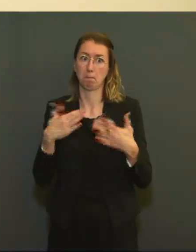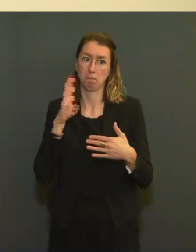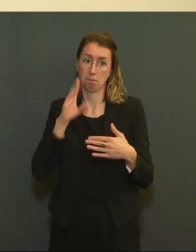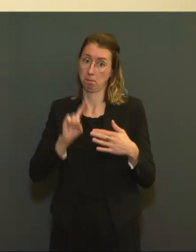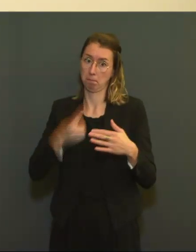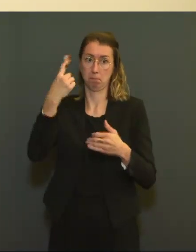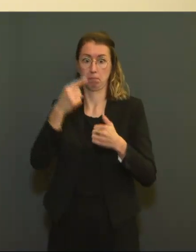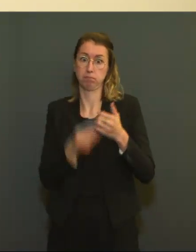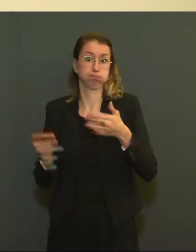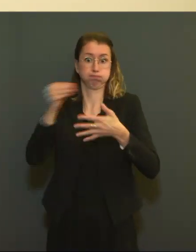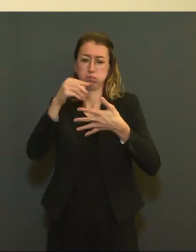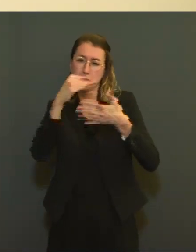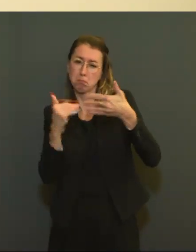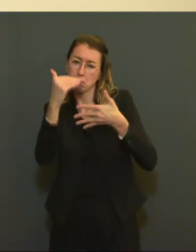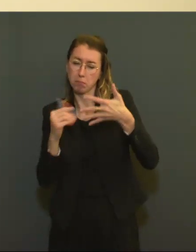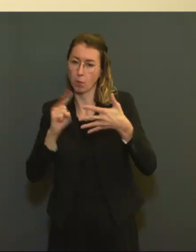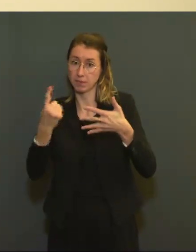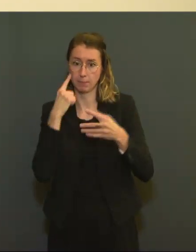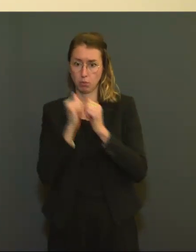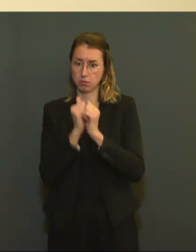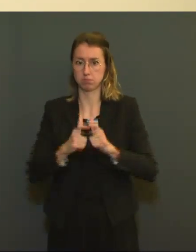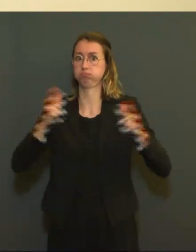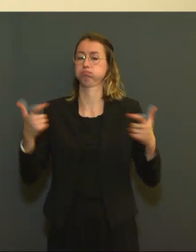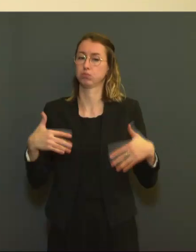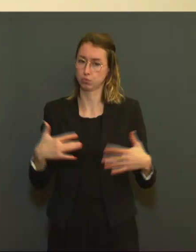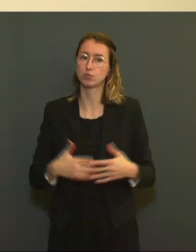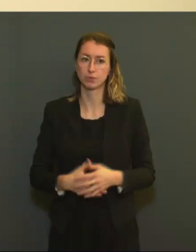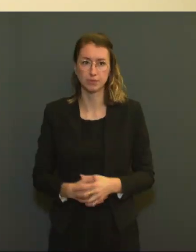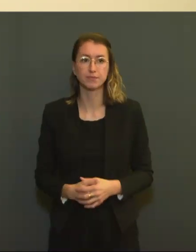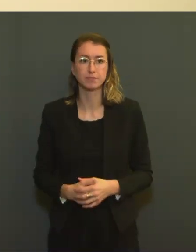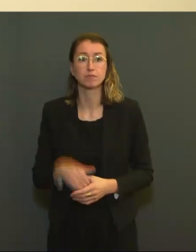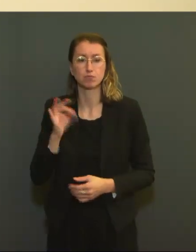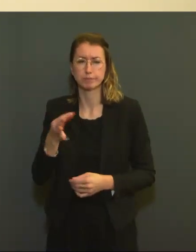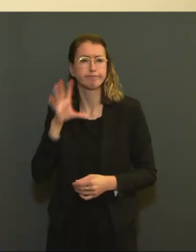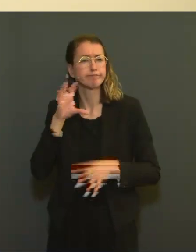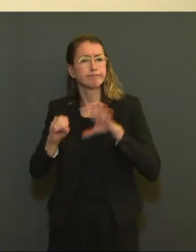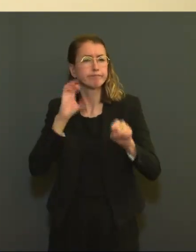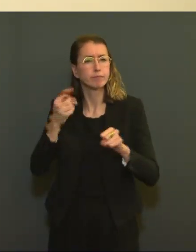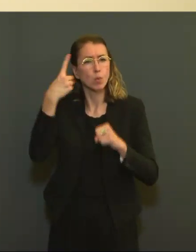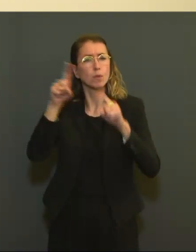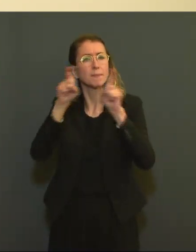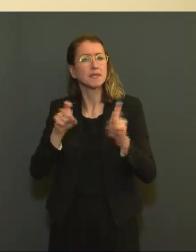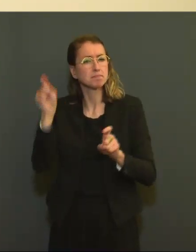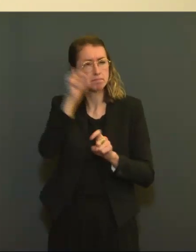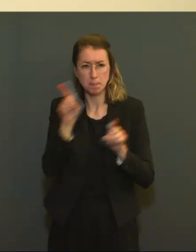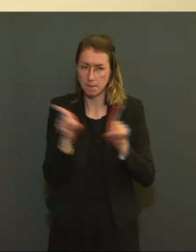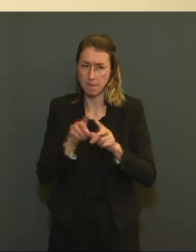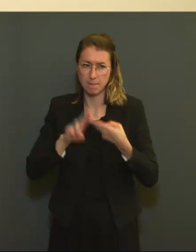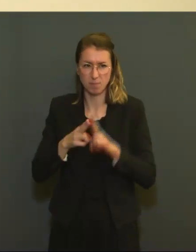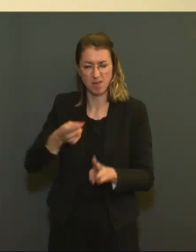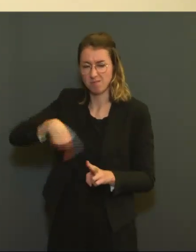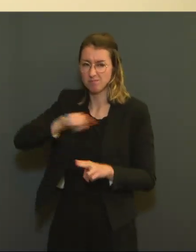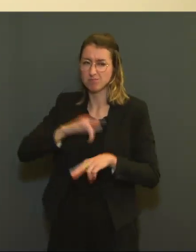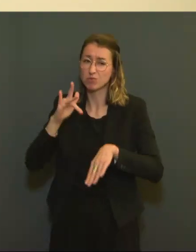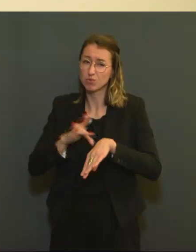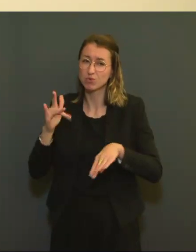Le fait qu'on voit que d'autres pays ont le même genre de problème que nous pouvons connaître nous montre l'importance de respecter une série de